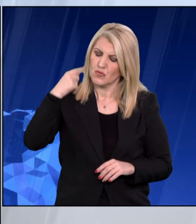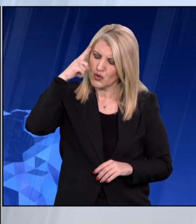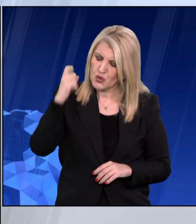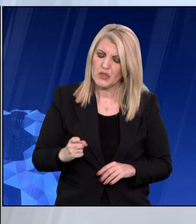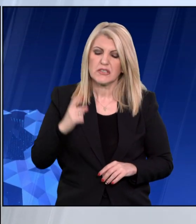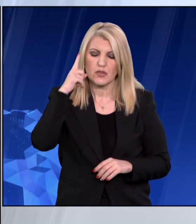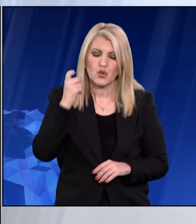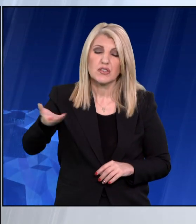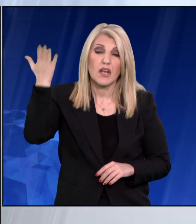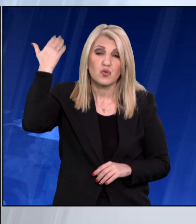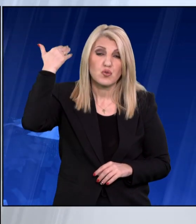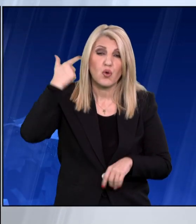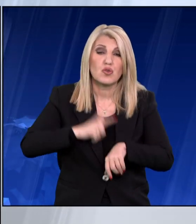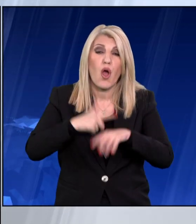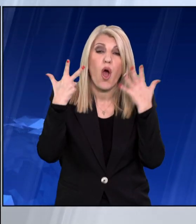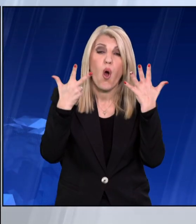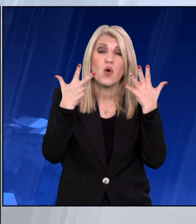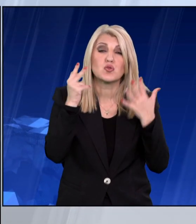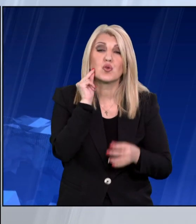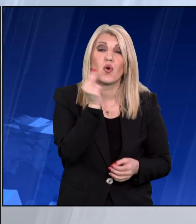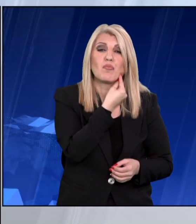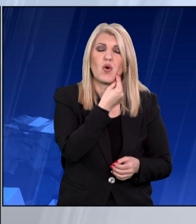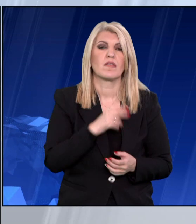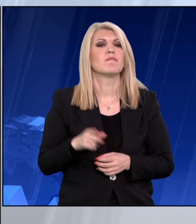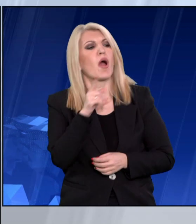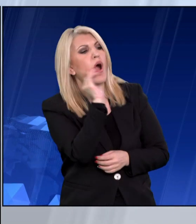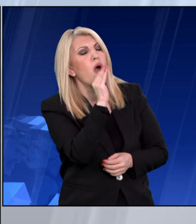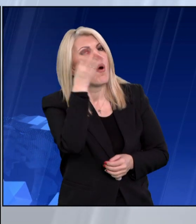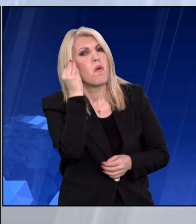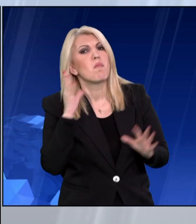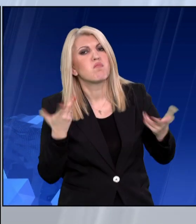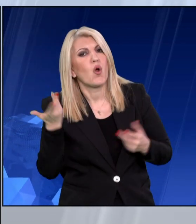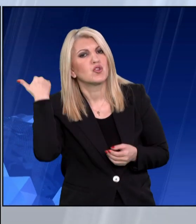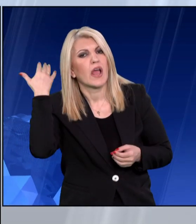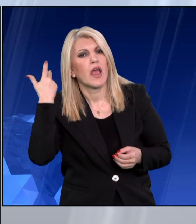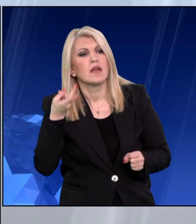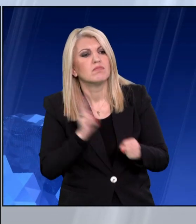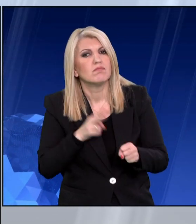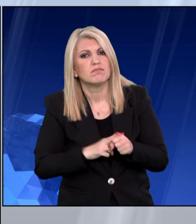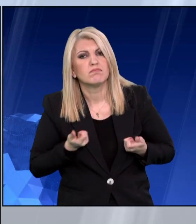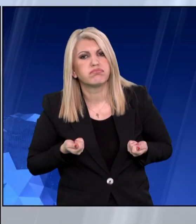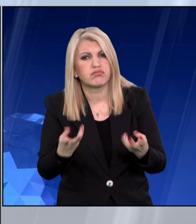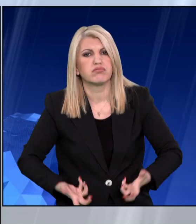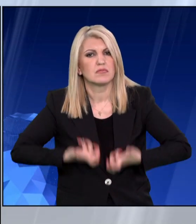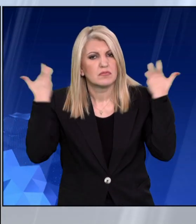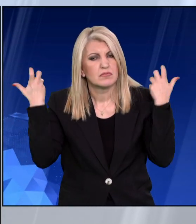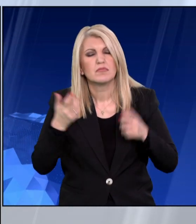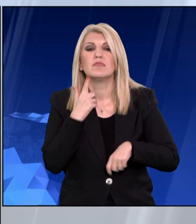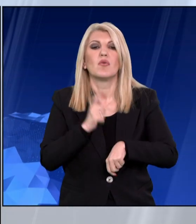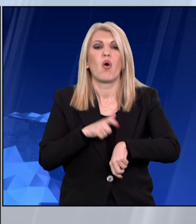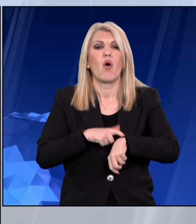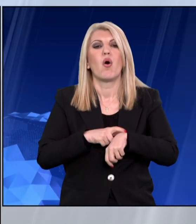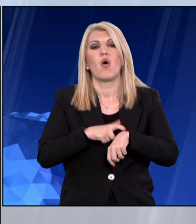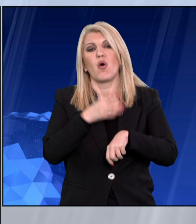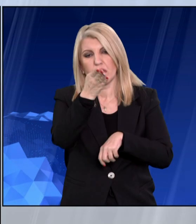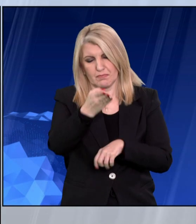απόγευμα για νεκρούς πότε μάθατε μάθαμε για νεκρούς στις 1954 και 199 τότε ανακοινώθηκε ο πρώτος νεκρός στη